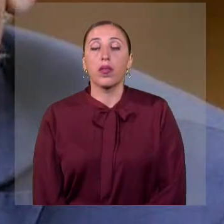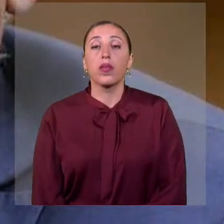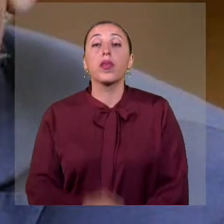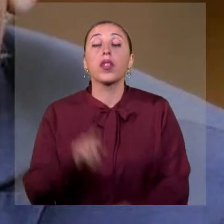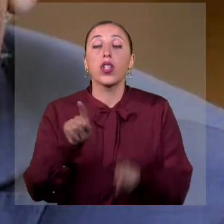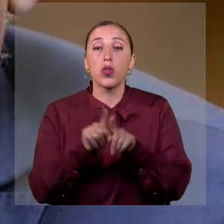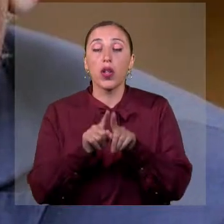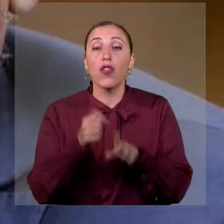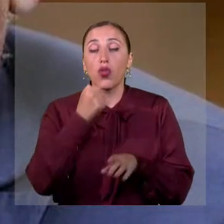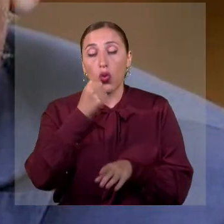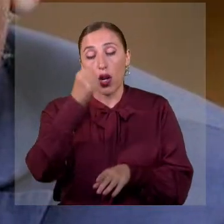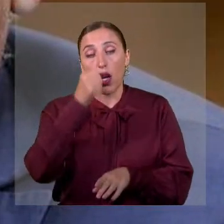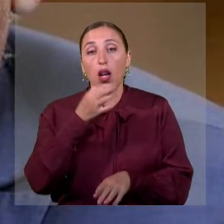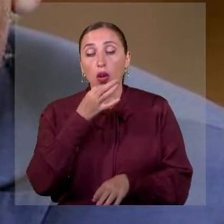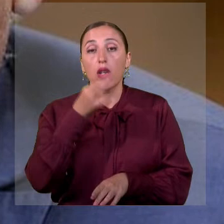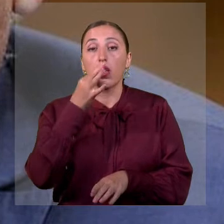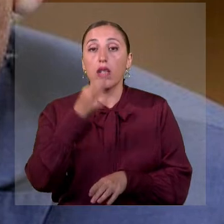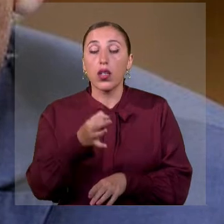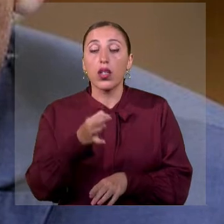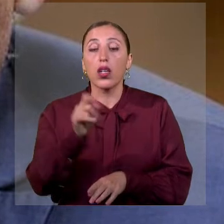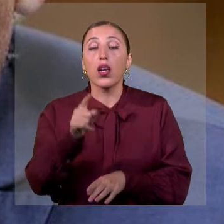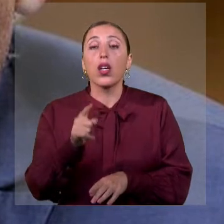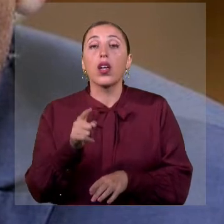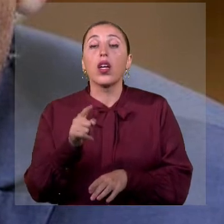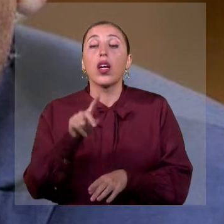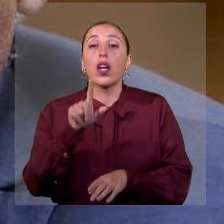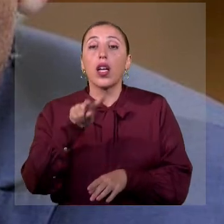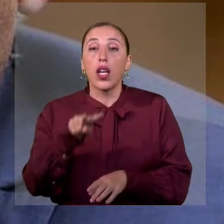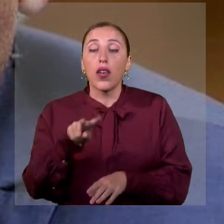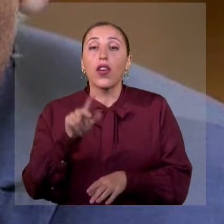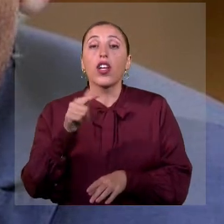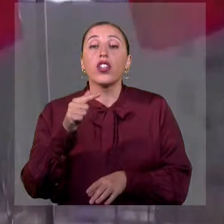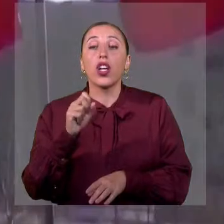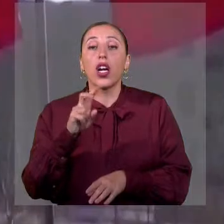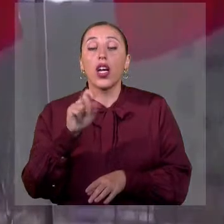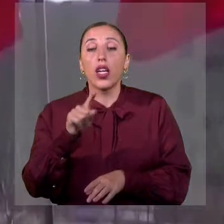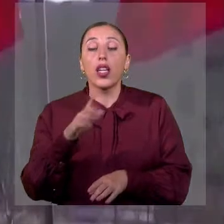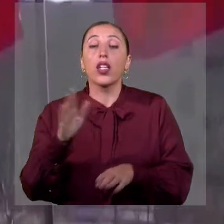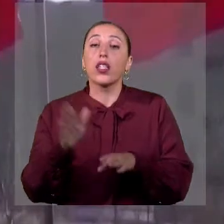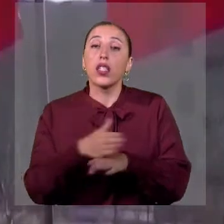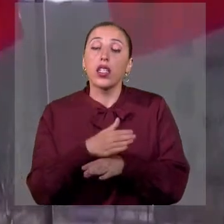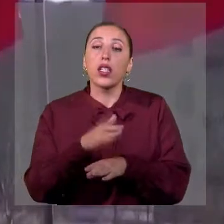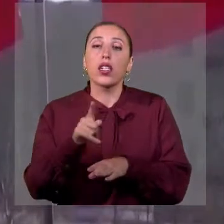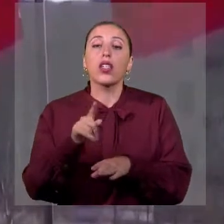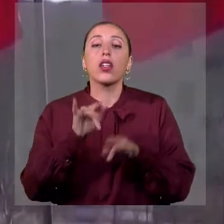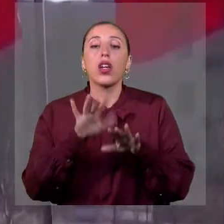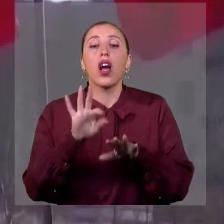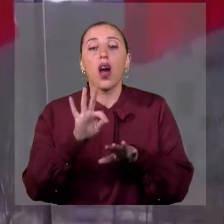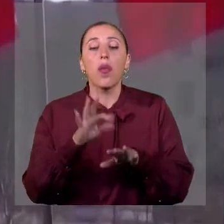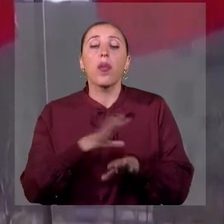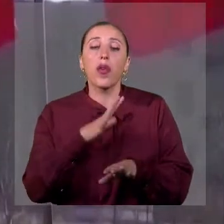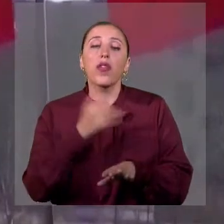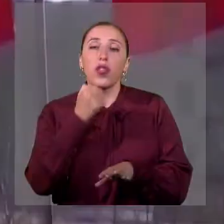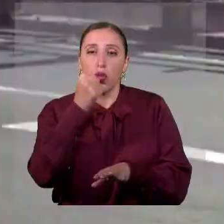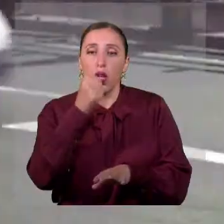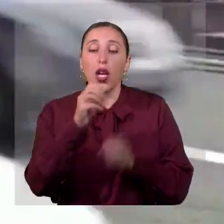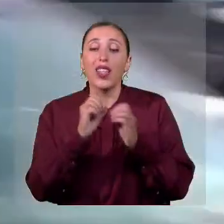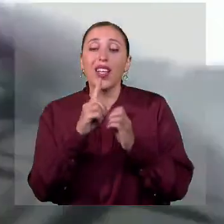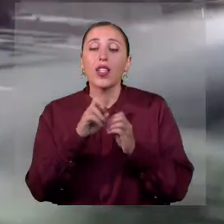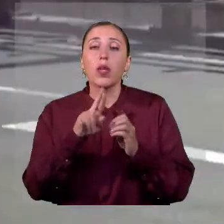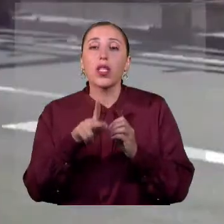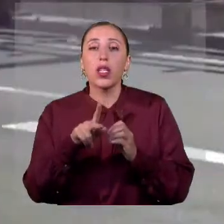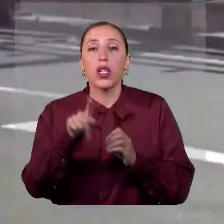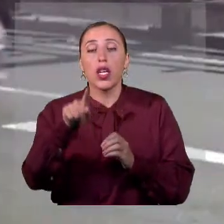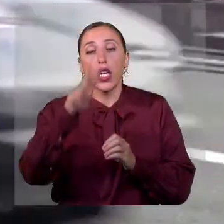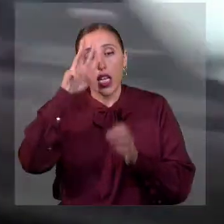շնորհակալություն հայտնելով պաշտոնից հեռացող Լևան Ճաղարյանին գործադրած ջանքերի համար։ 11 տարի Իրանում Ռուսաստանի Դաշնության